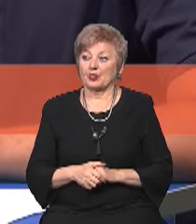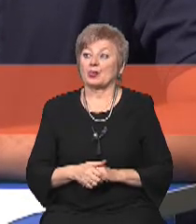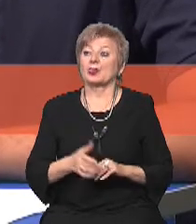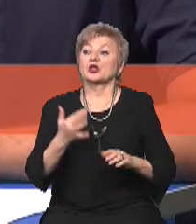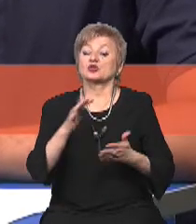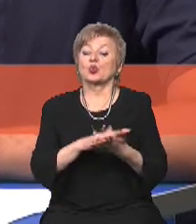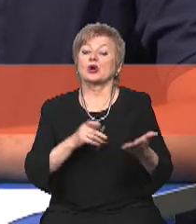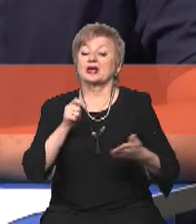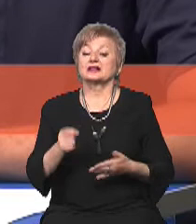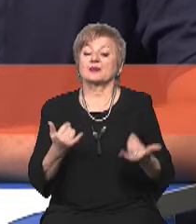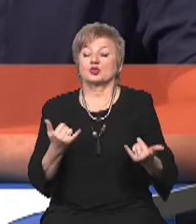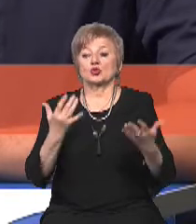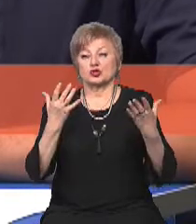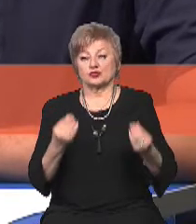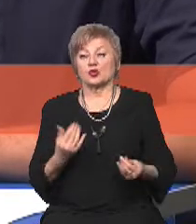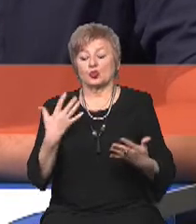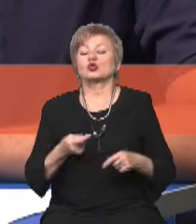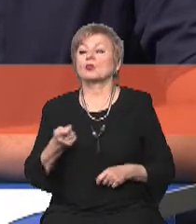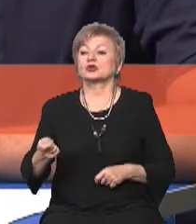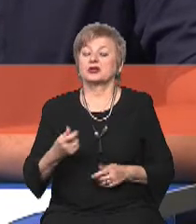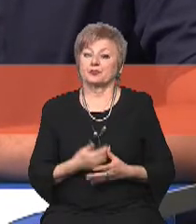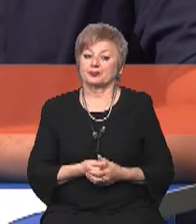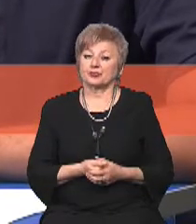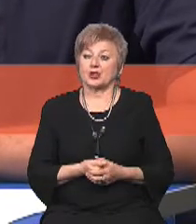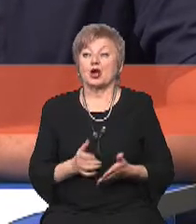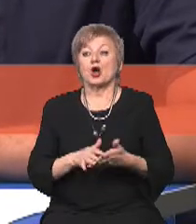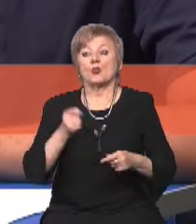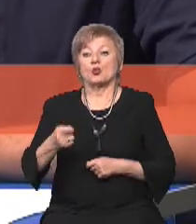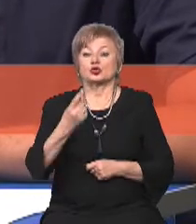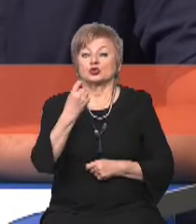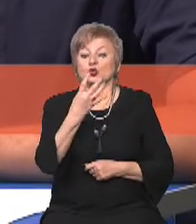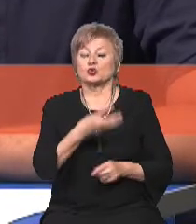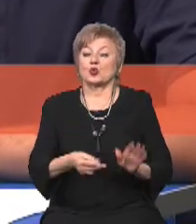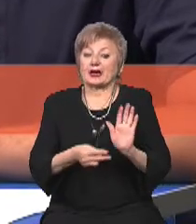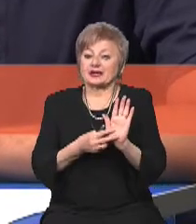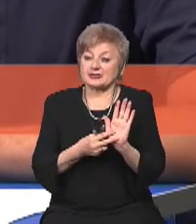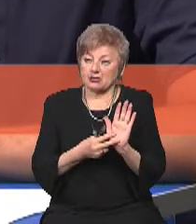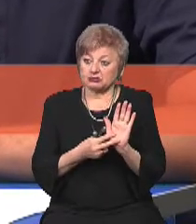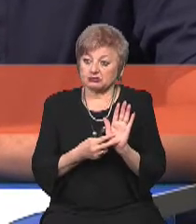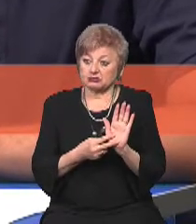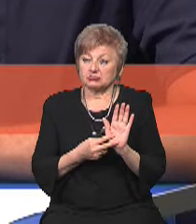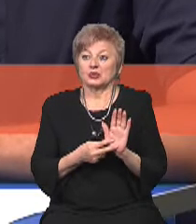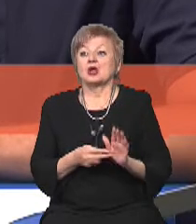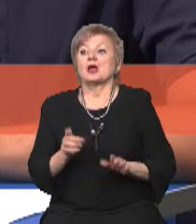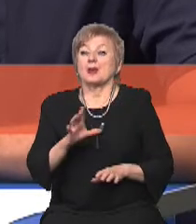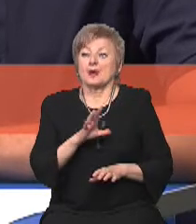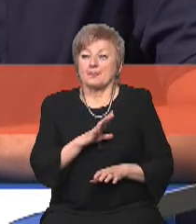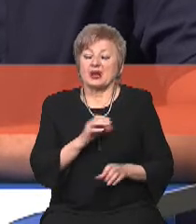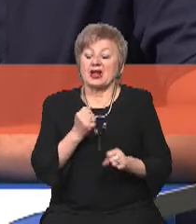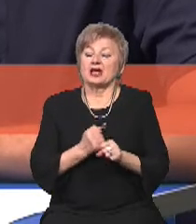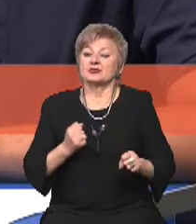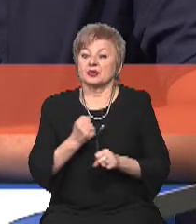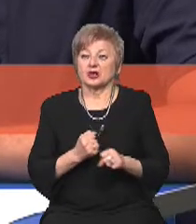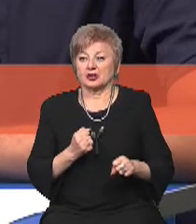скільки заявок на сьогоднішній день вже подано? Подано було 147 заявок, і вони були